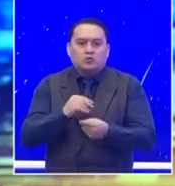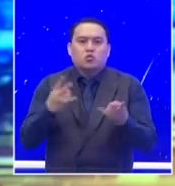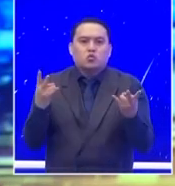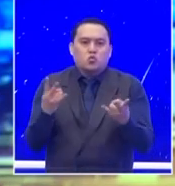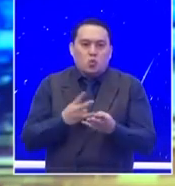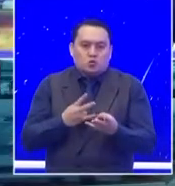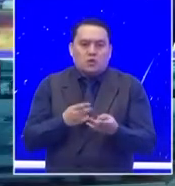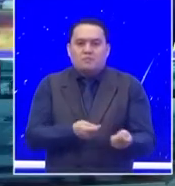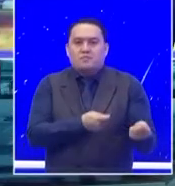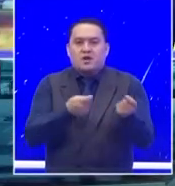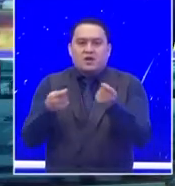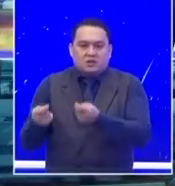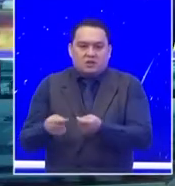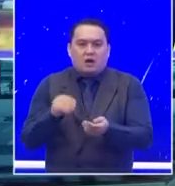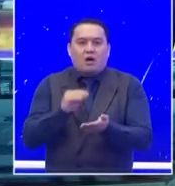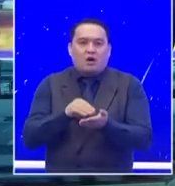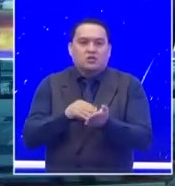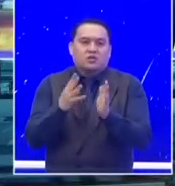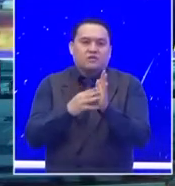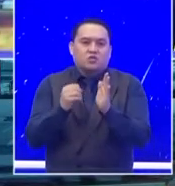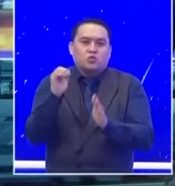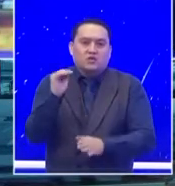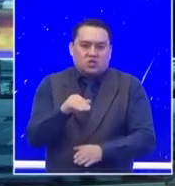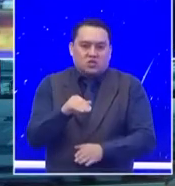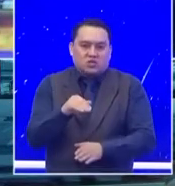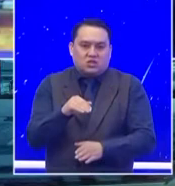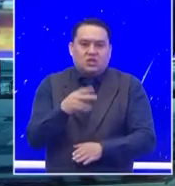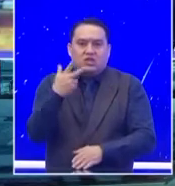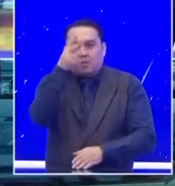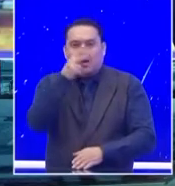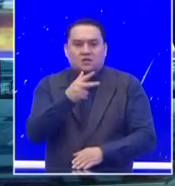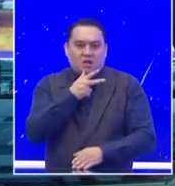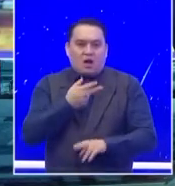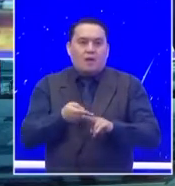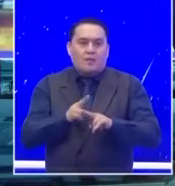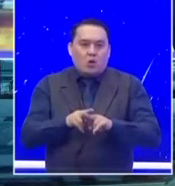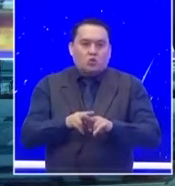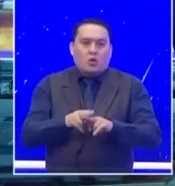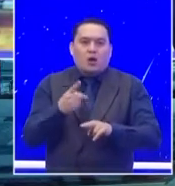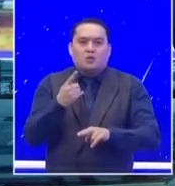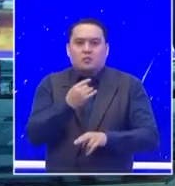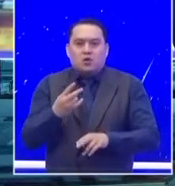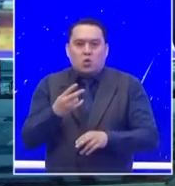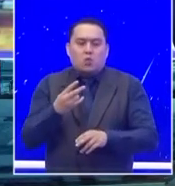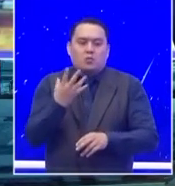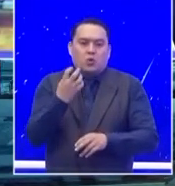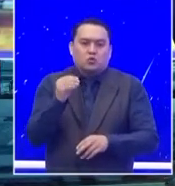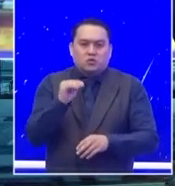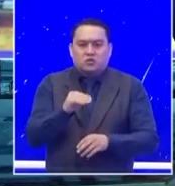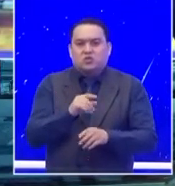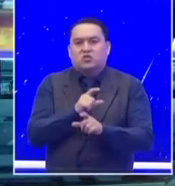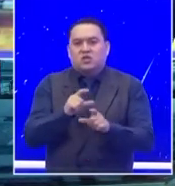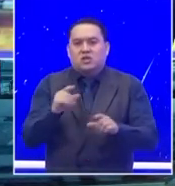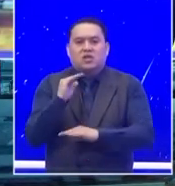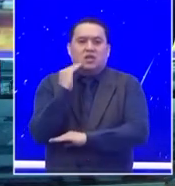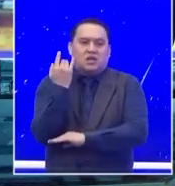количество вынужденных переселенцев оценивают 900 тысяч за 3 месяца. При этом 500 000 из них – это дети. Некоторые